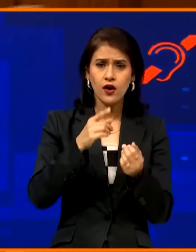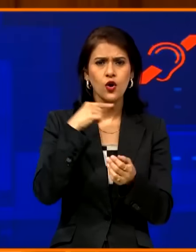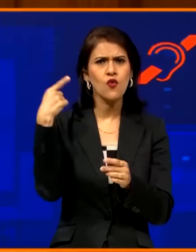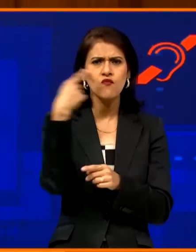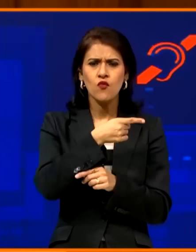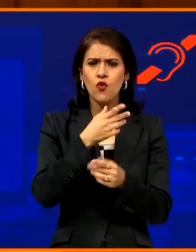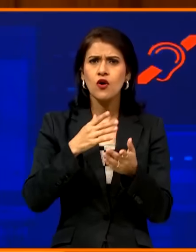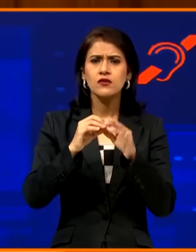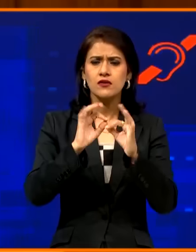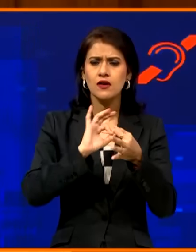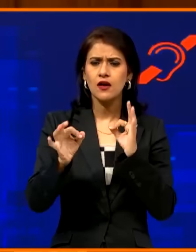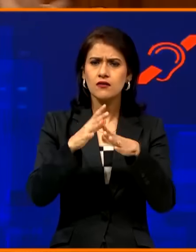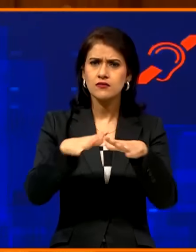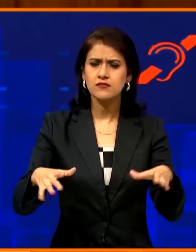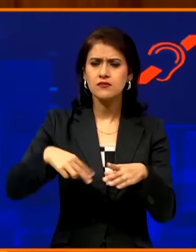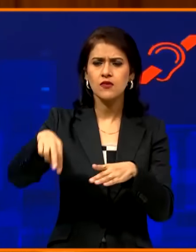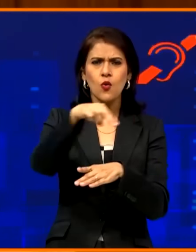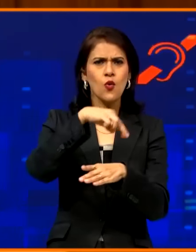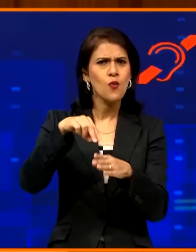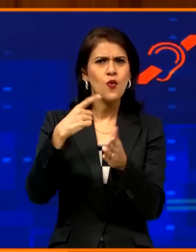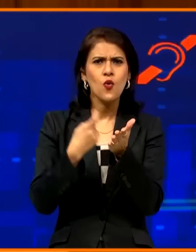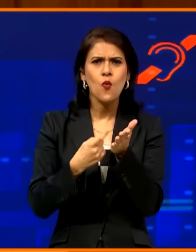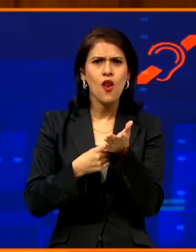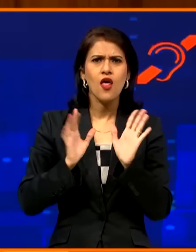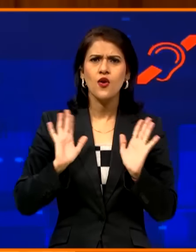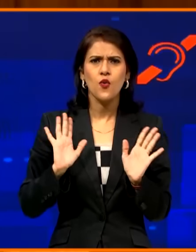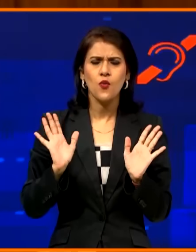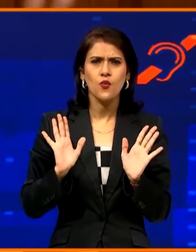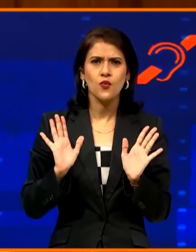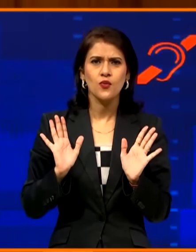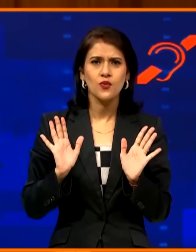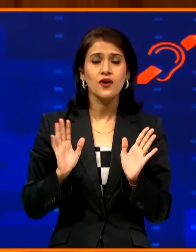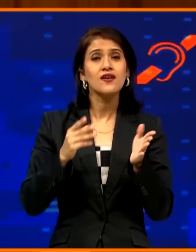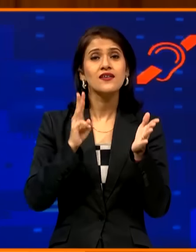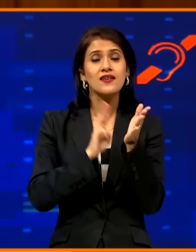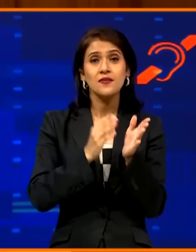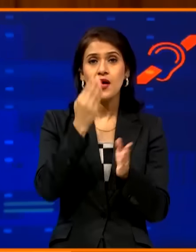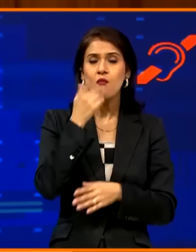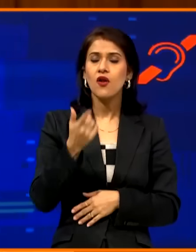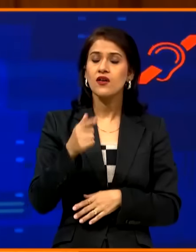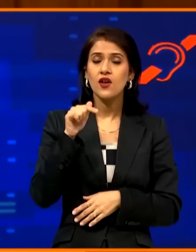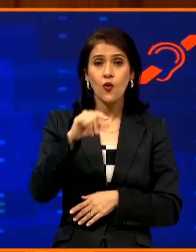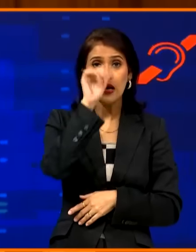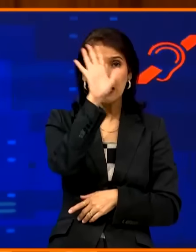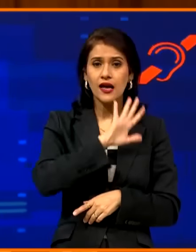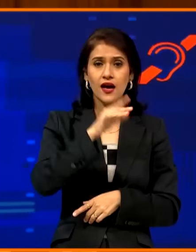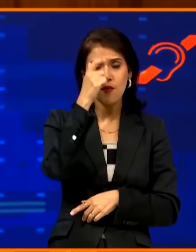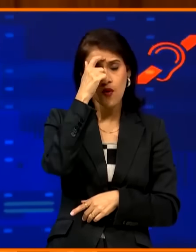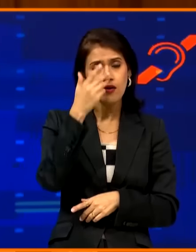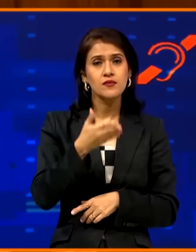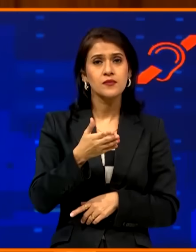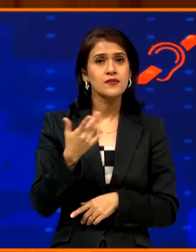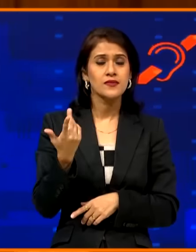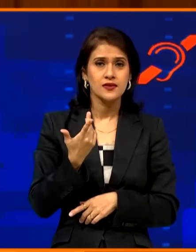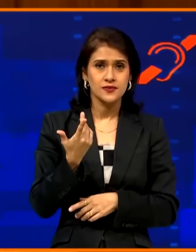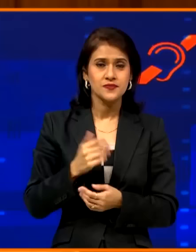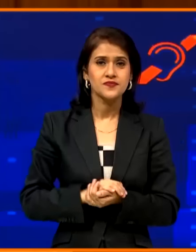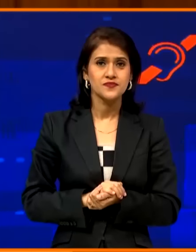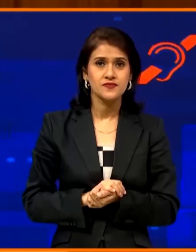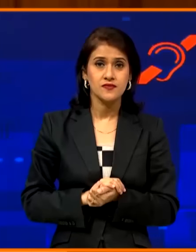इंडिया में हो क्या रहा है क्या दुनिया की प्रॉब्लम आ गई है ये कॉमन फिनोमिना हो गया है के